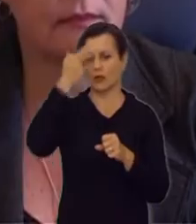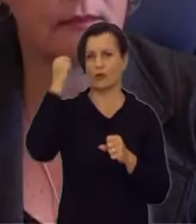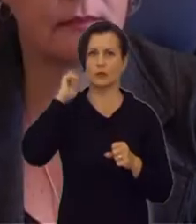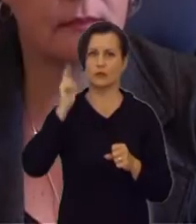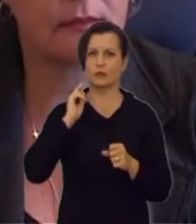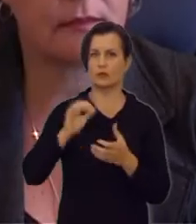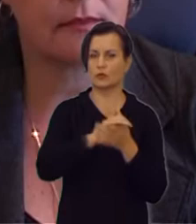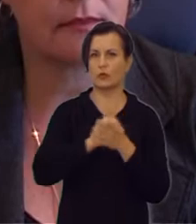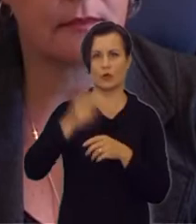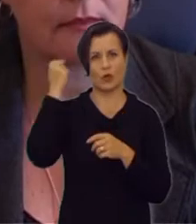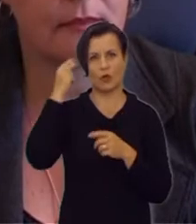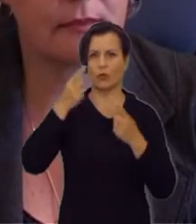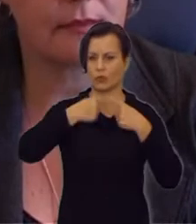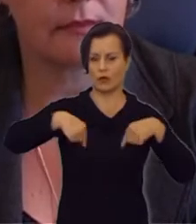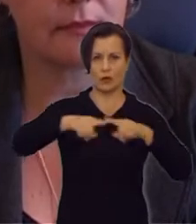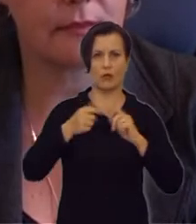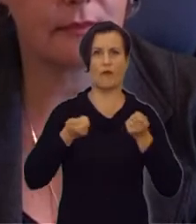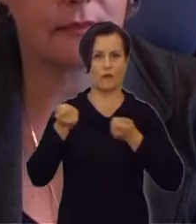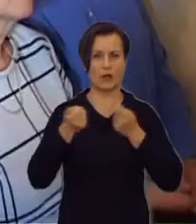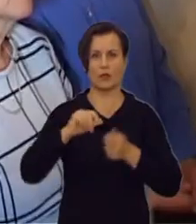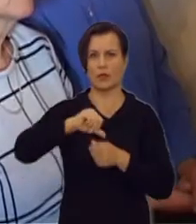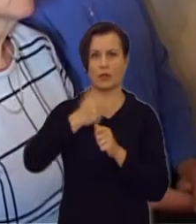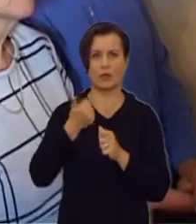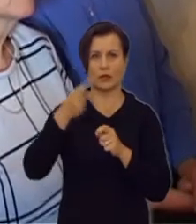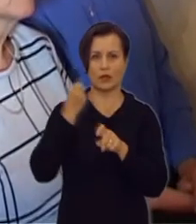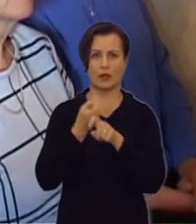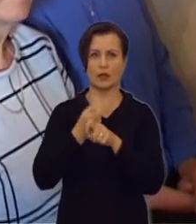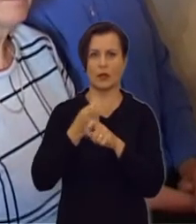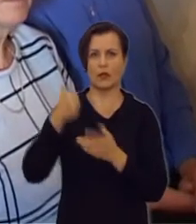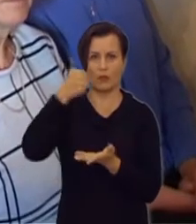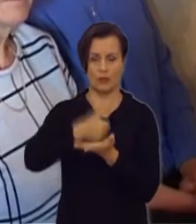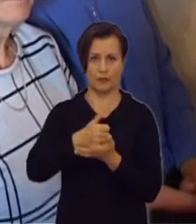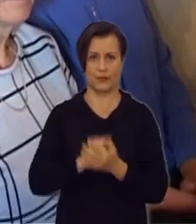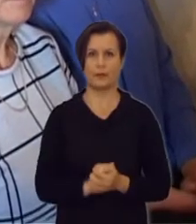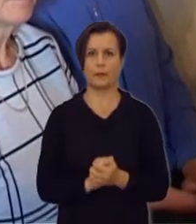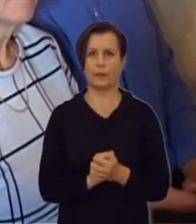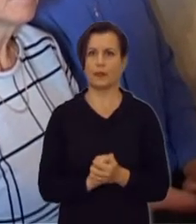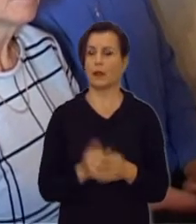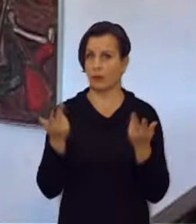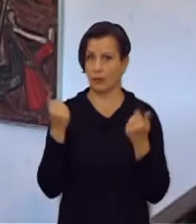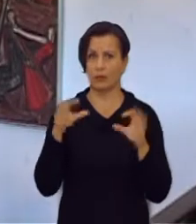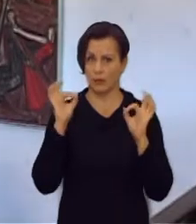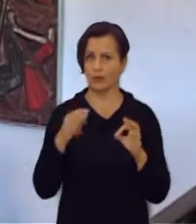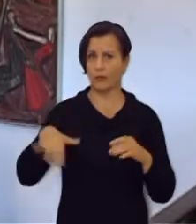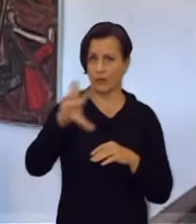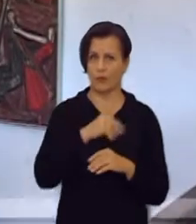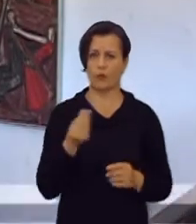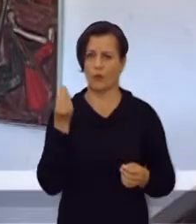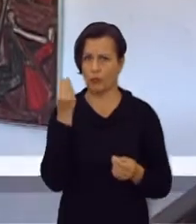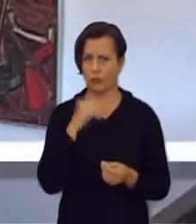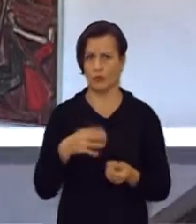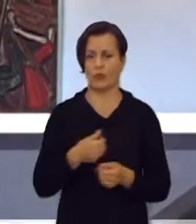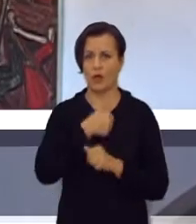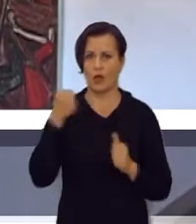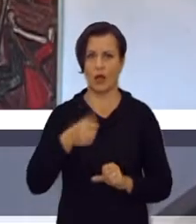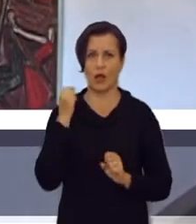Lietuvos kurčiųjų draugijos Kauno teritorinės valdybos Kėdainių pirminės organizacijos pirmininkė. Tikrai visos labai puikios, geros